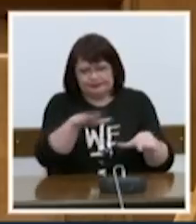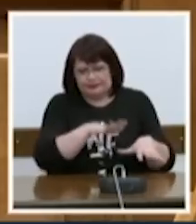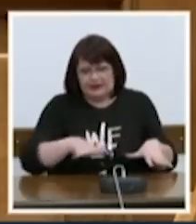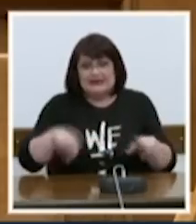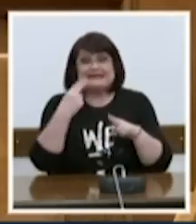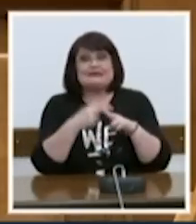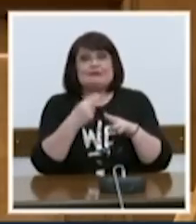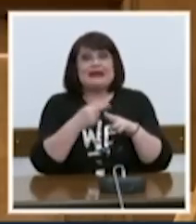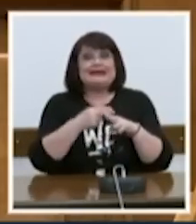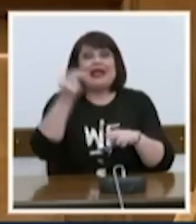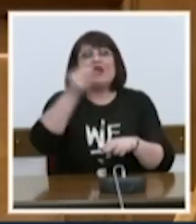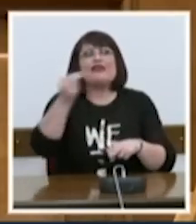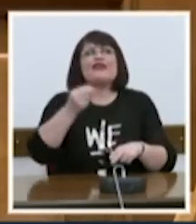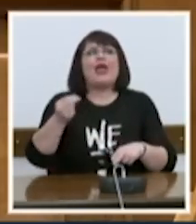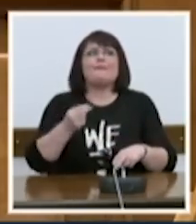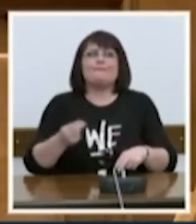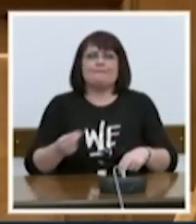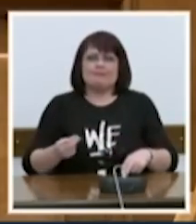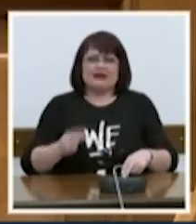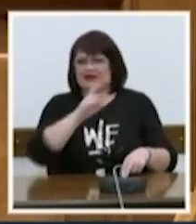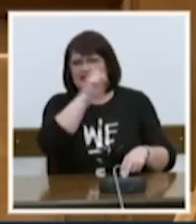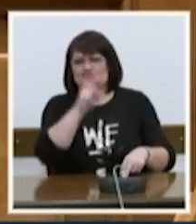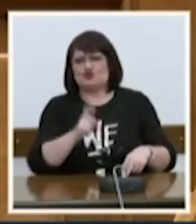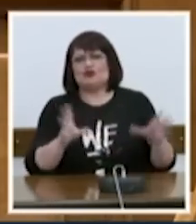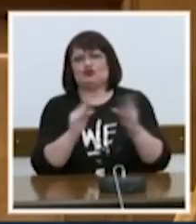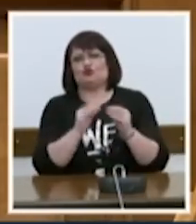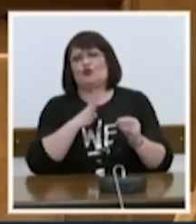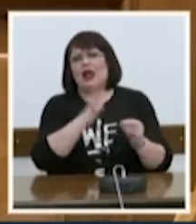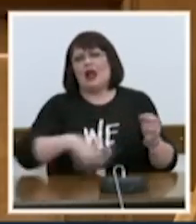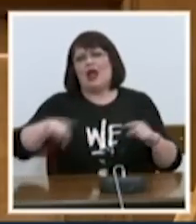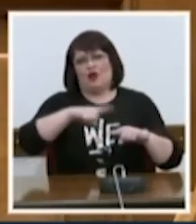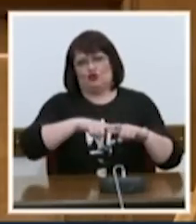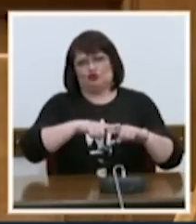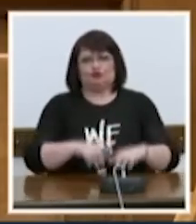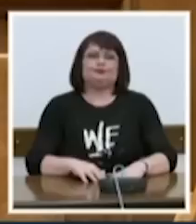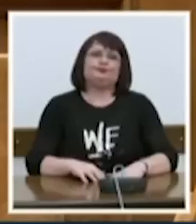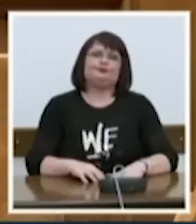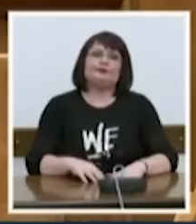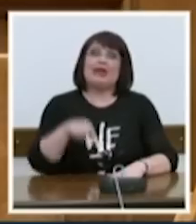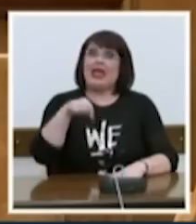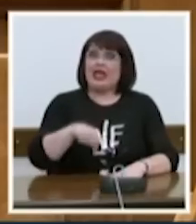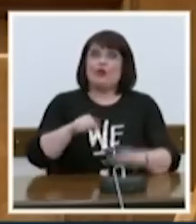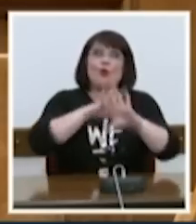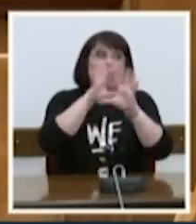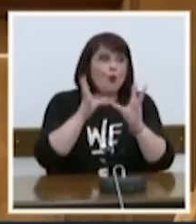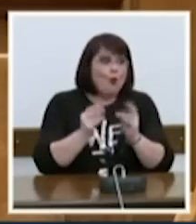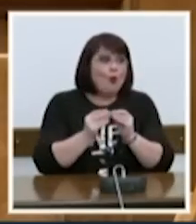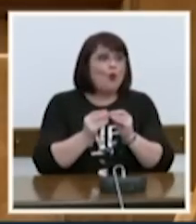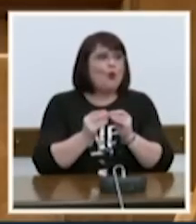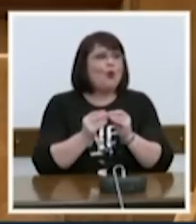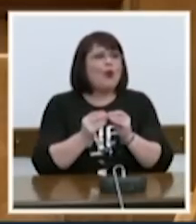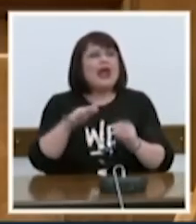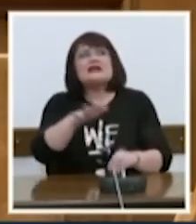κρίσιμους τομείς της ζωής του ελληνικού λαού. Είναι εδώ όλα αυτά σε συνθήκες